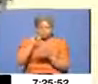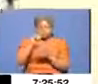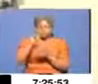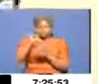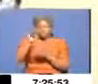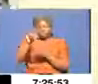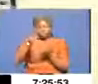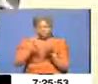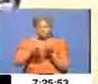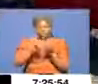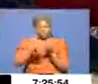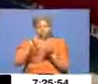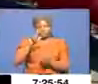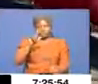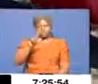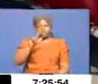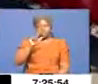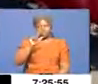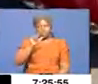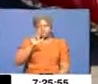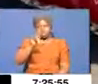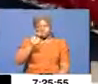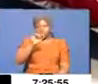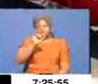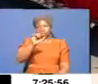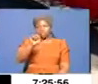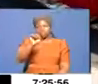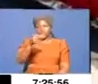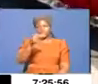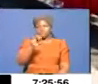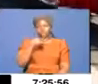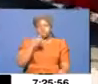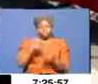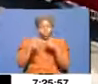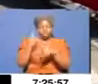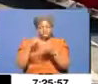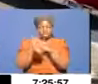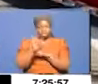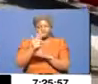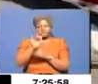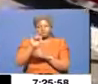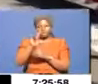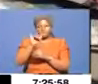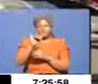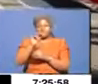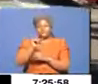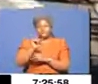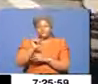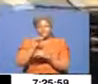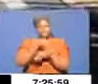Birhanu Legese aliyeshinda taji za mbio za Berlin mwaka 2019.